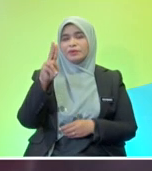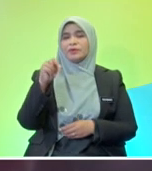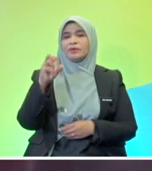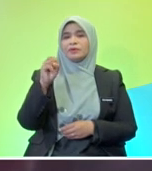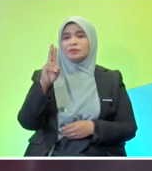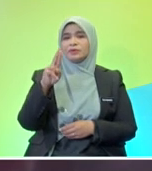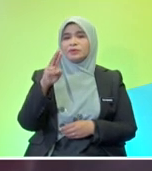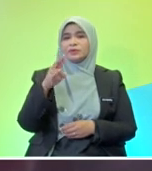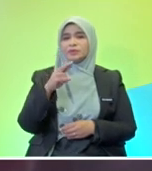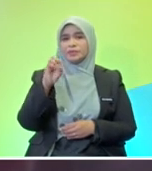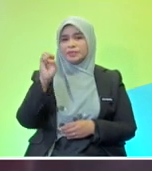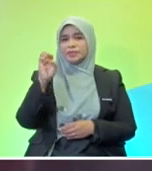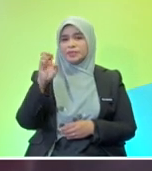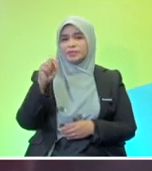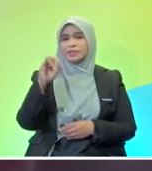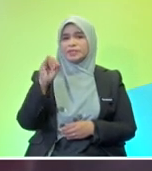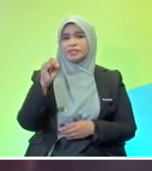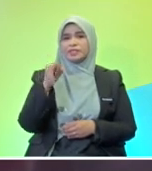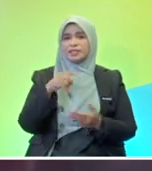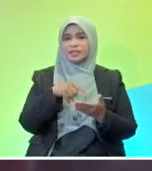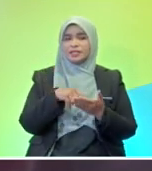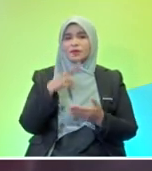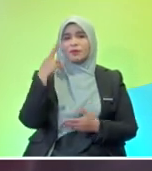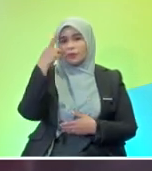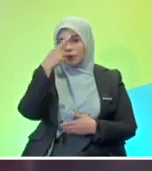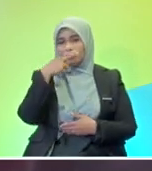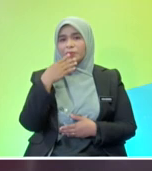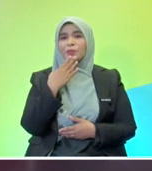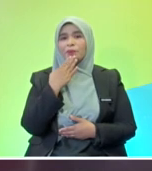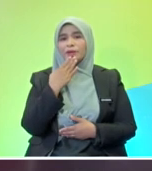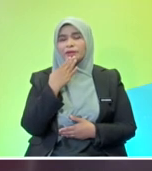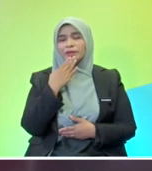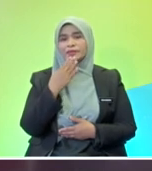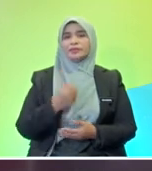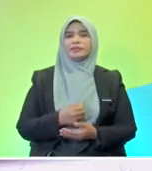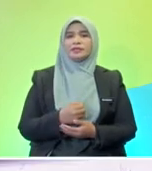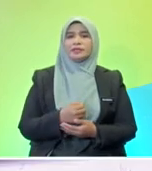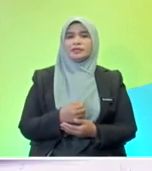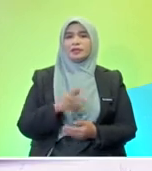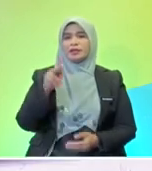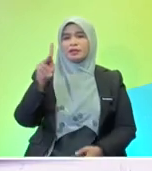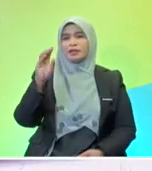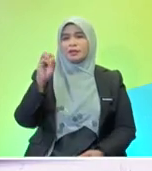ni Fika, iaitu dari segi rupa, warna, dia punya kontra,